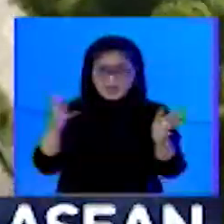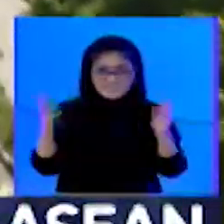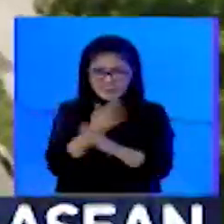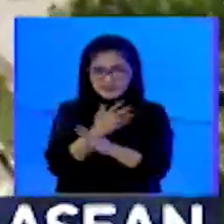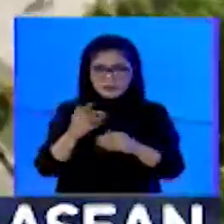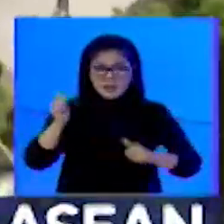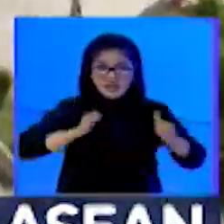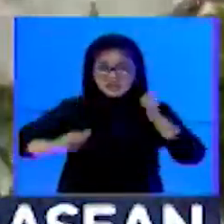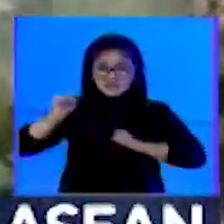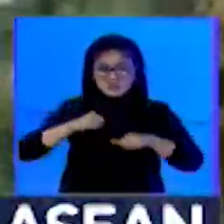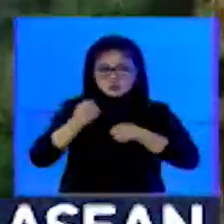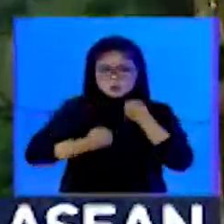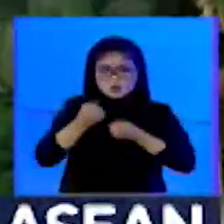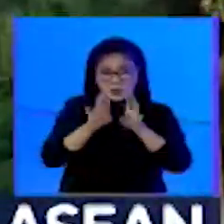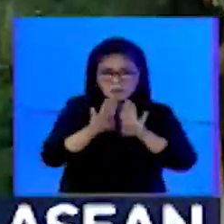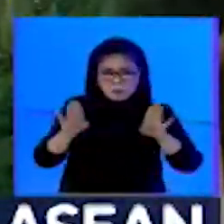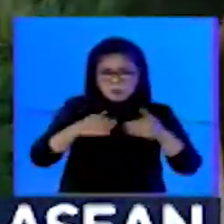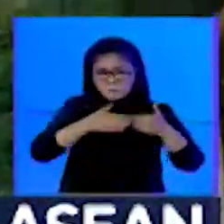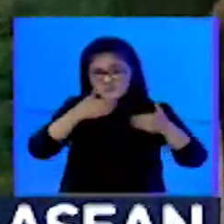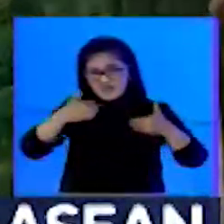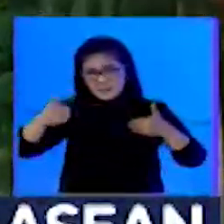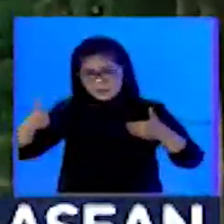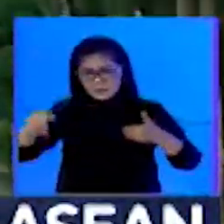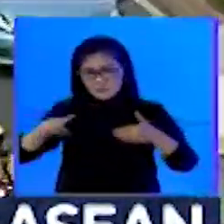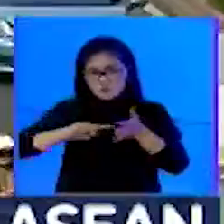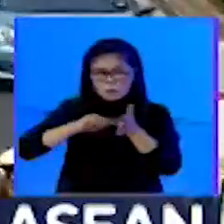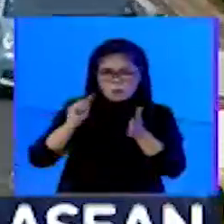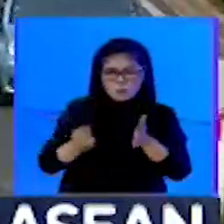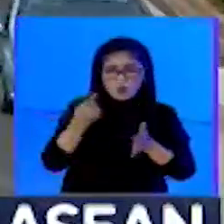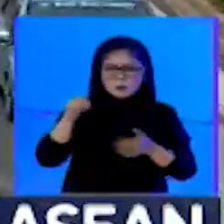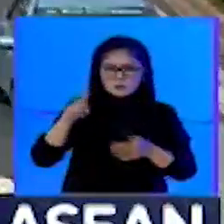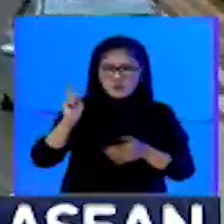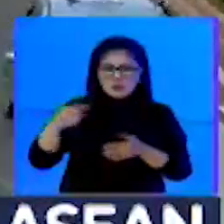Kegiatan usaha dibuka secara bertahap demi bergeraknya roda perekonomian.